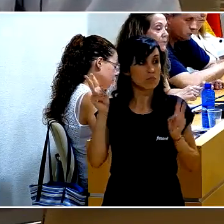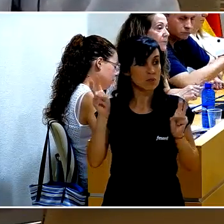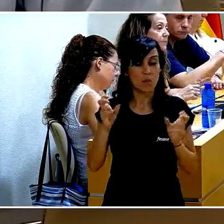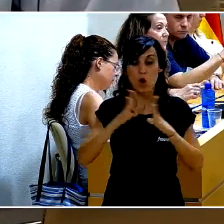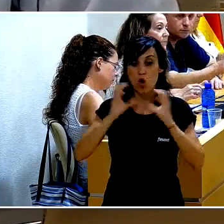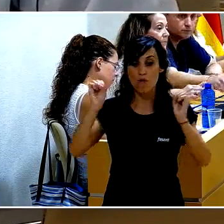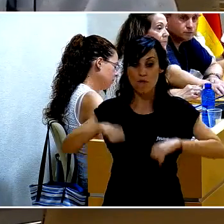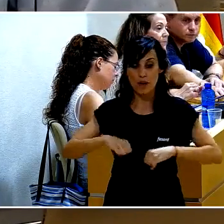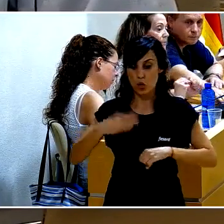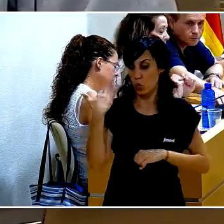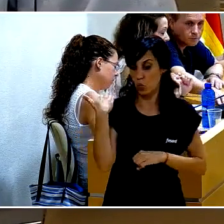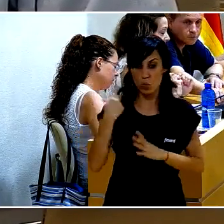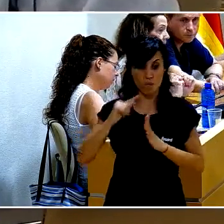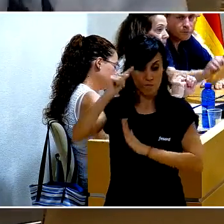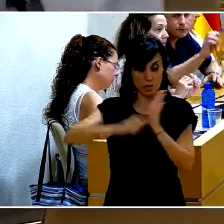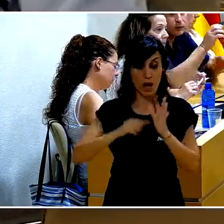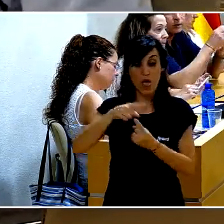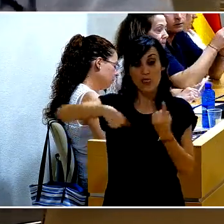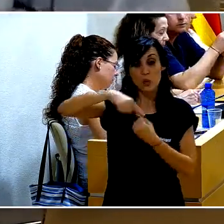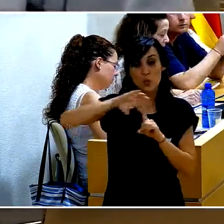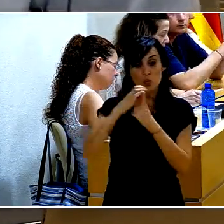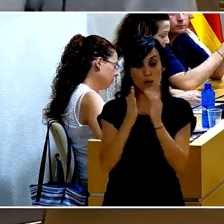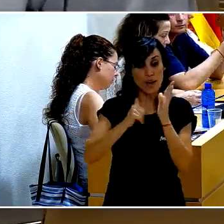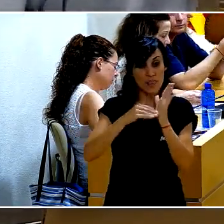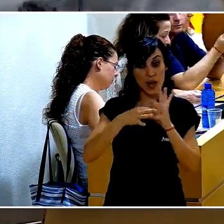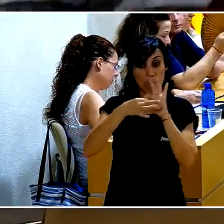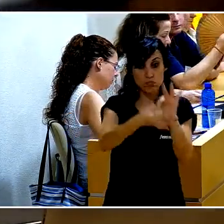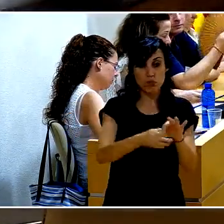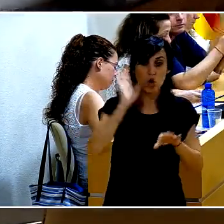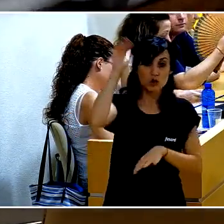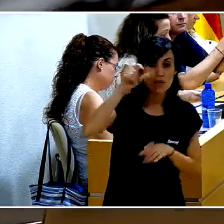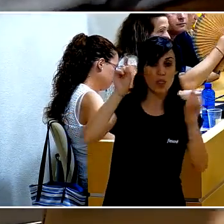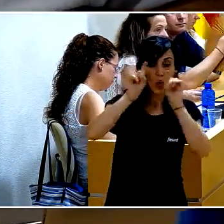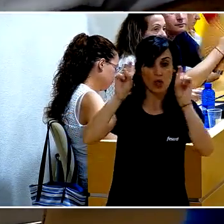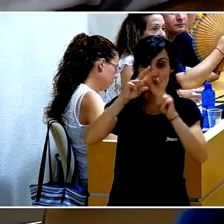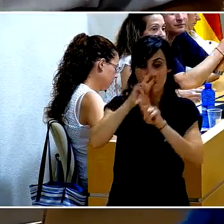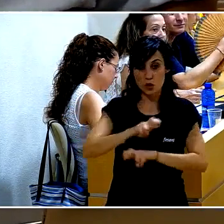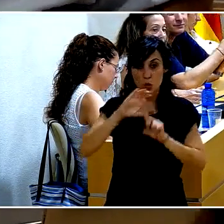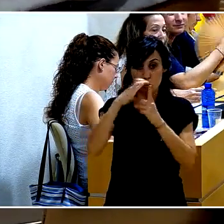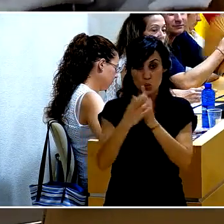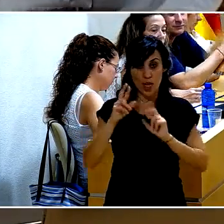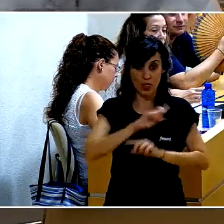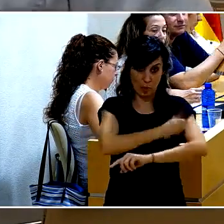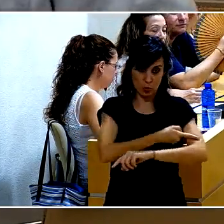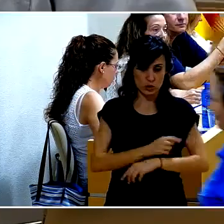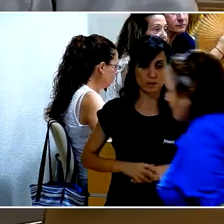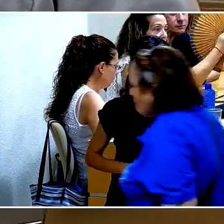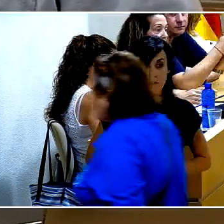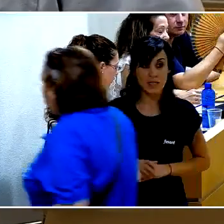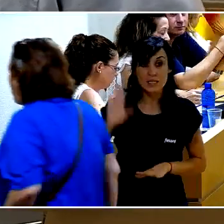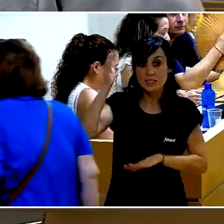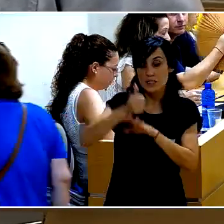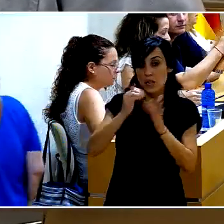que tenim signat amb el Circuit Cultural Valencià, que depèn de la Conselleria d'Educació, Investigació, Cultura i Esport de la Generalitat Valenciana,